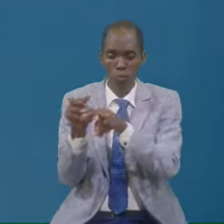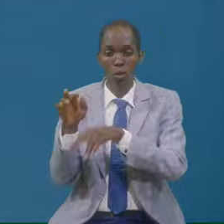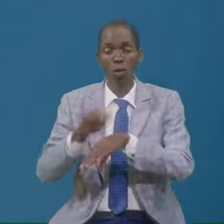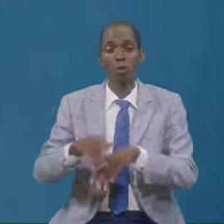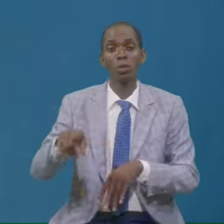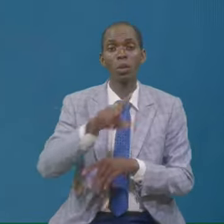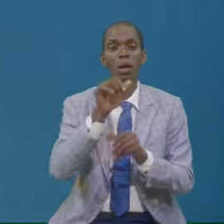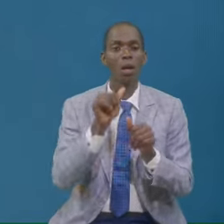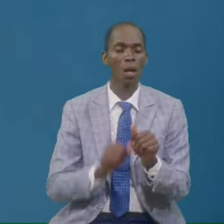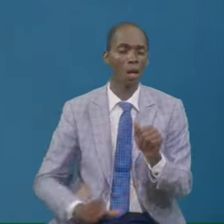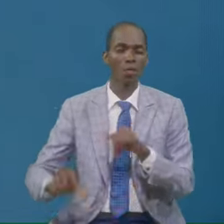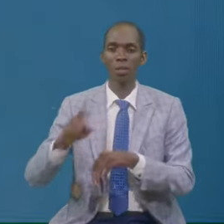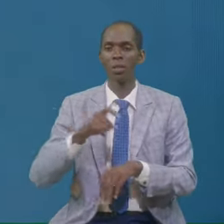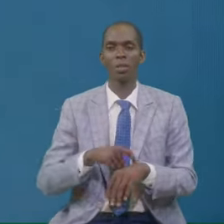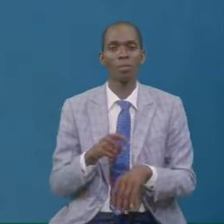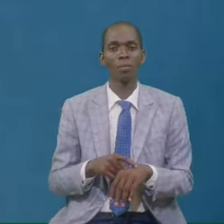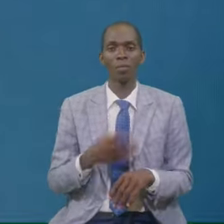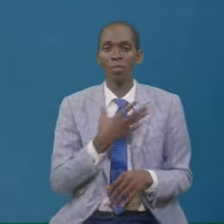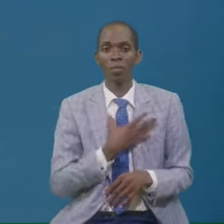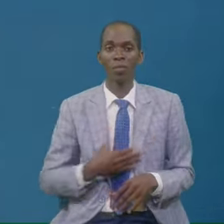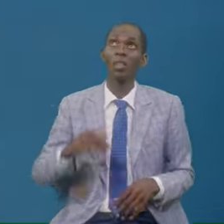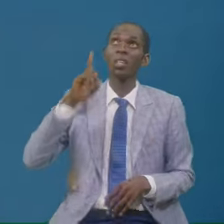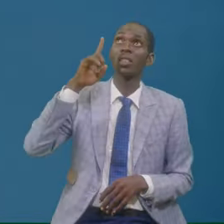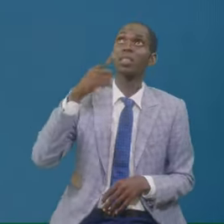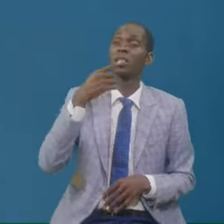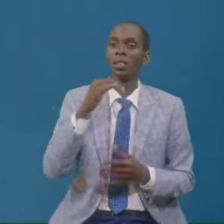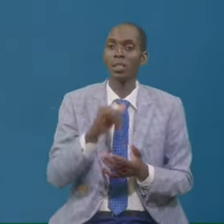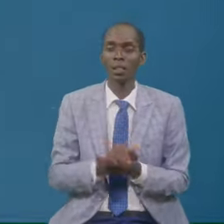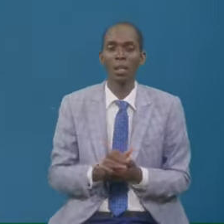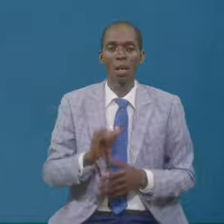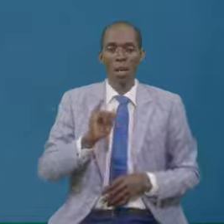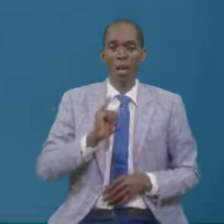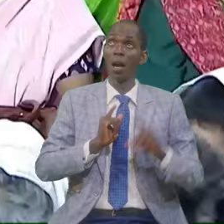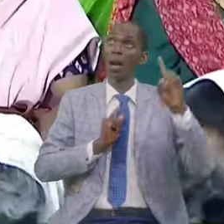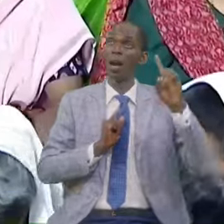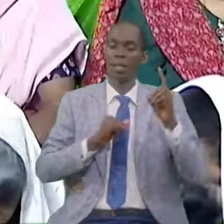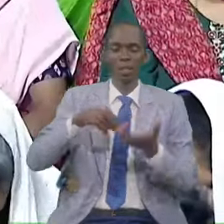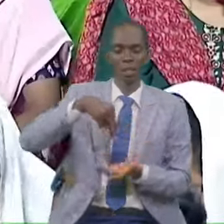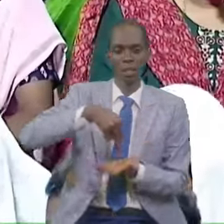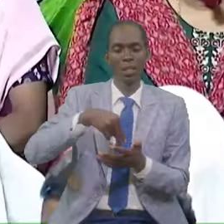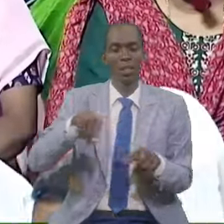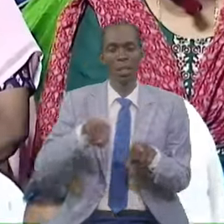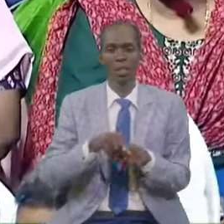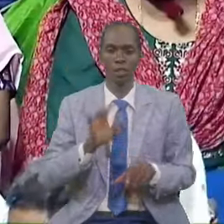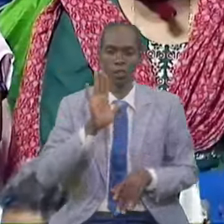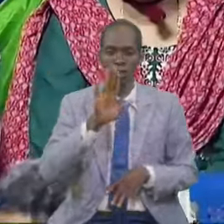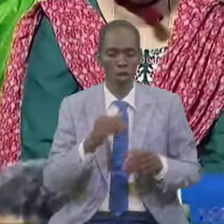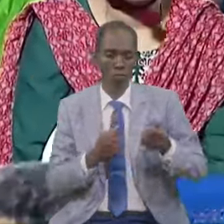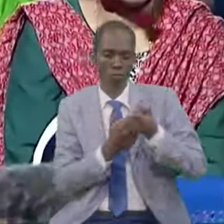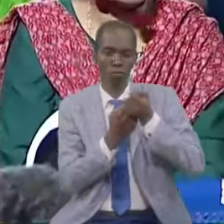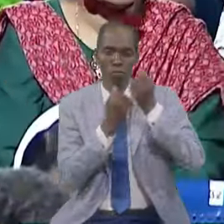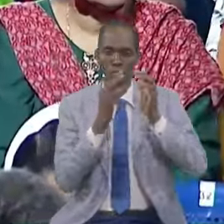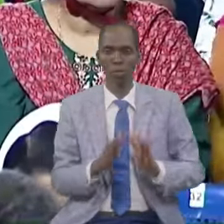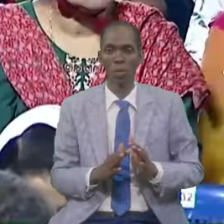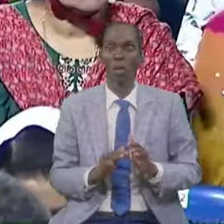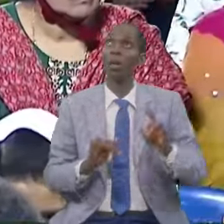చూస్తూ గమనికతో ఉన్నాడు. I stand an advocate for you. ఆయన అంటున్నాడు, ఈ సమయంలో నీకు న్యాయవాదిగా ఉంటా. I intercede and